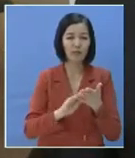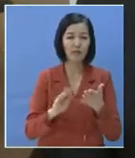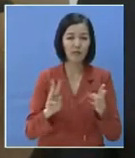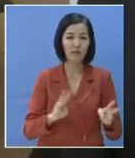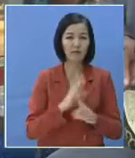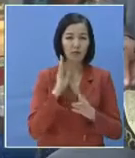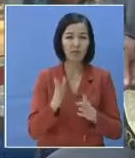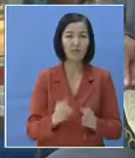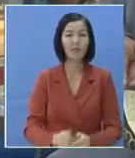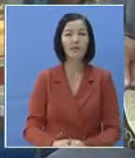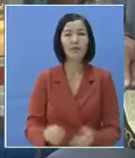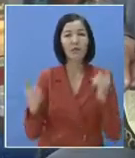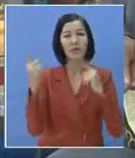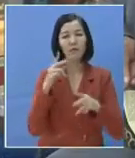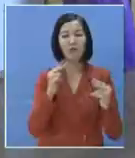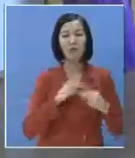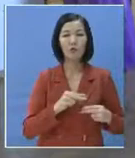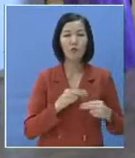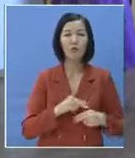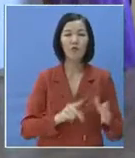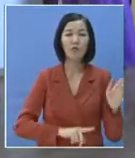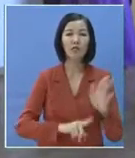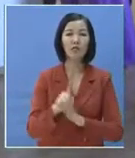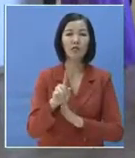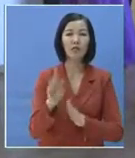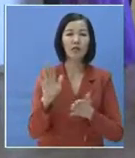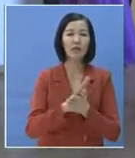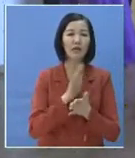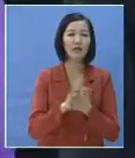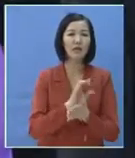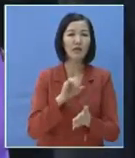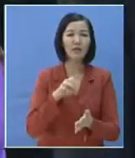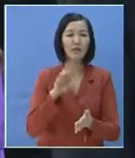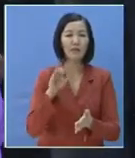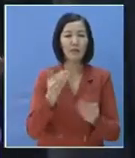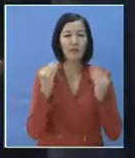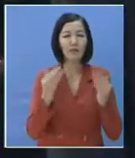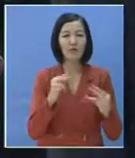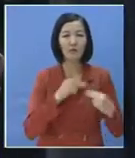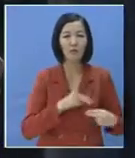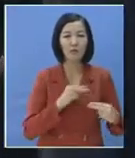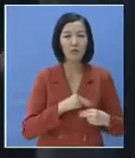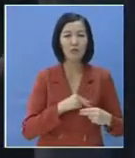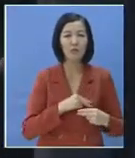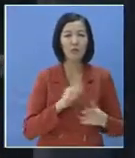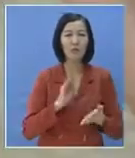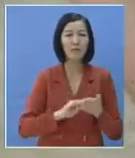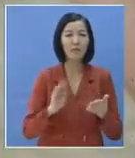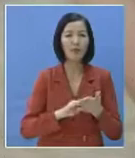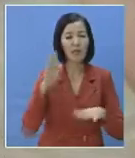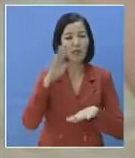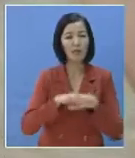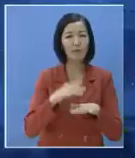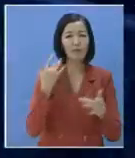вдохновение». Свой творческий трудовой путь Бахтияр Айталы начал в газете «Атамекен». Сегодня он трудится пресс-секретарем акима